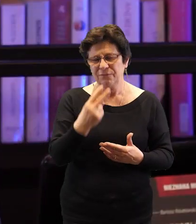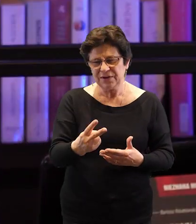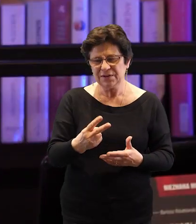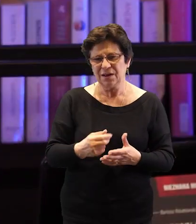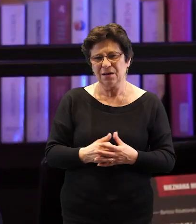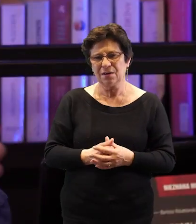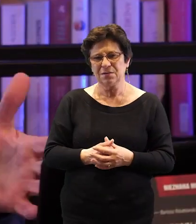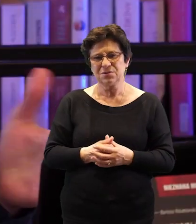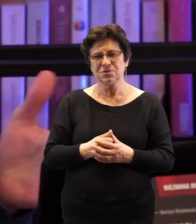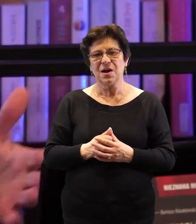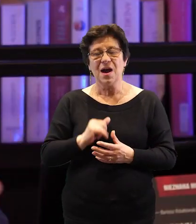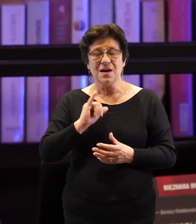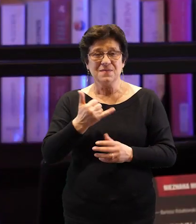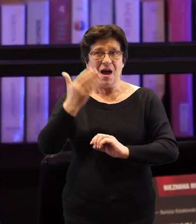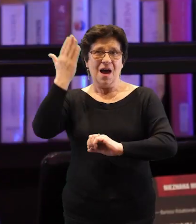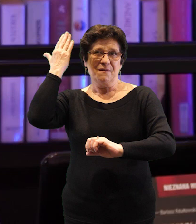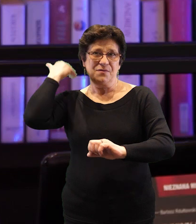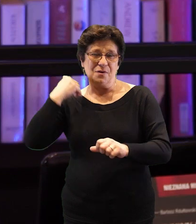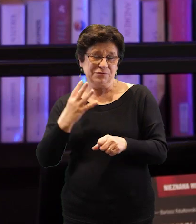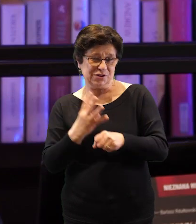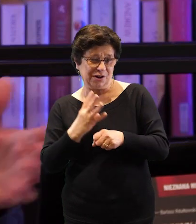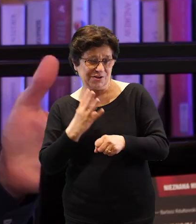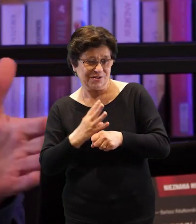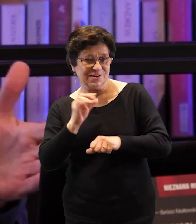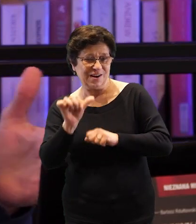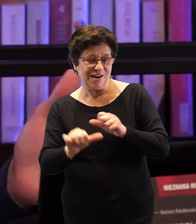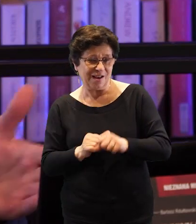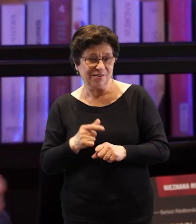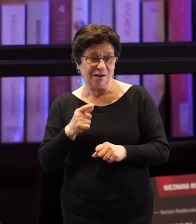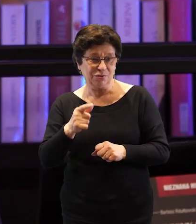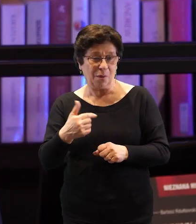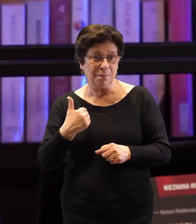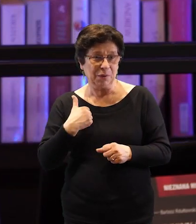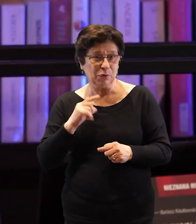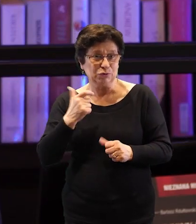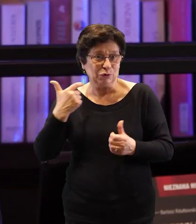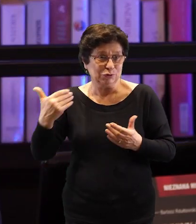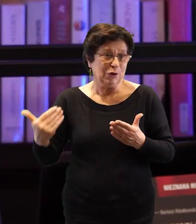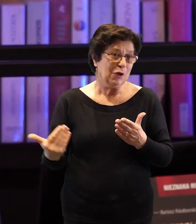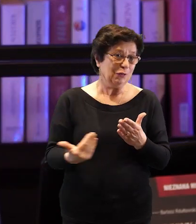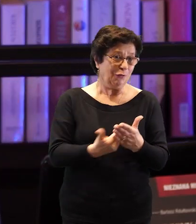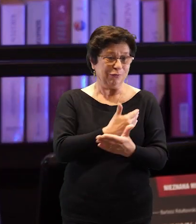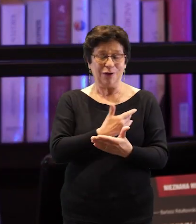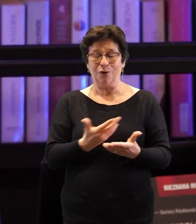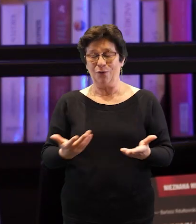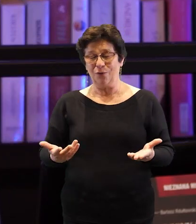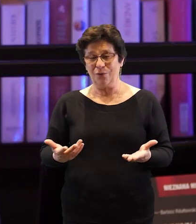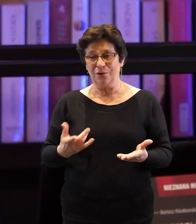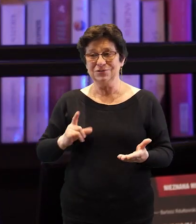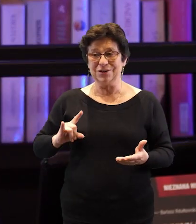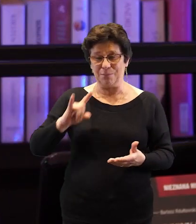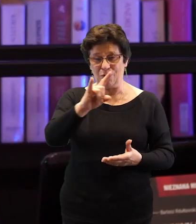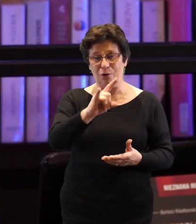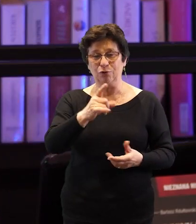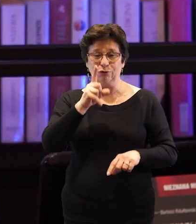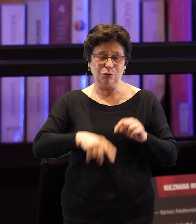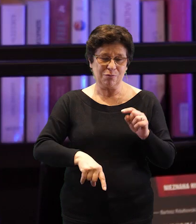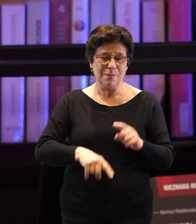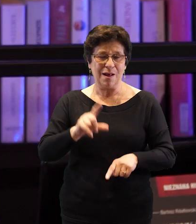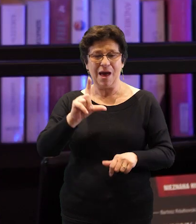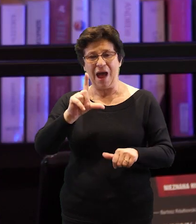niezwykła konstrukcja, jak najbardziej niezwykła. Śmigłowce nie były tak jak samoloty popularne, więc na pewno było to coś